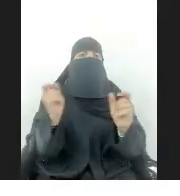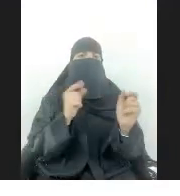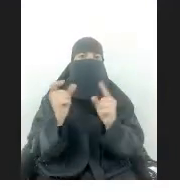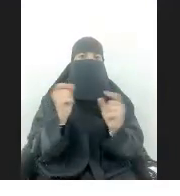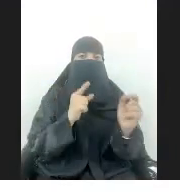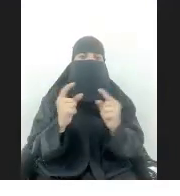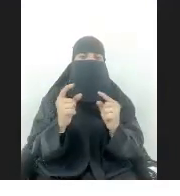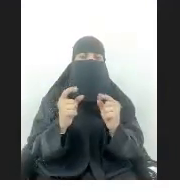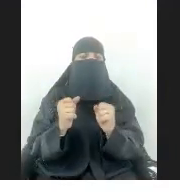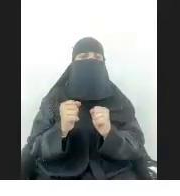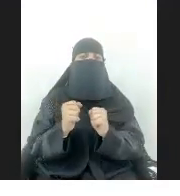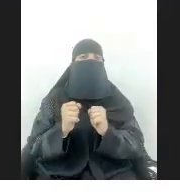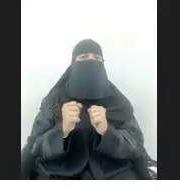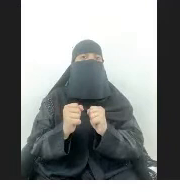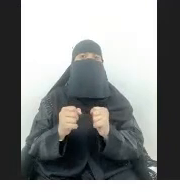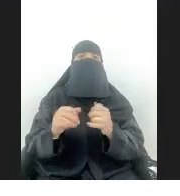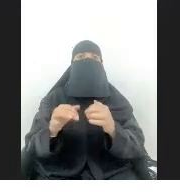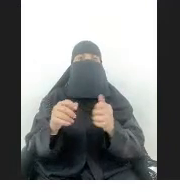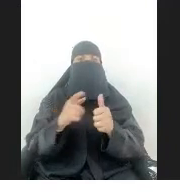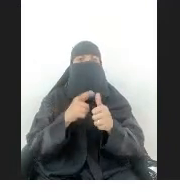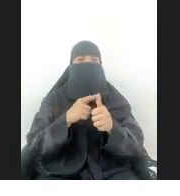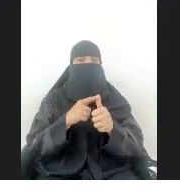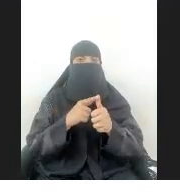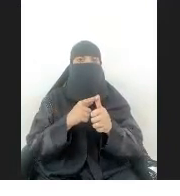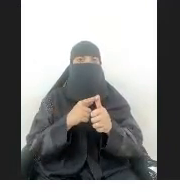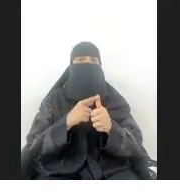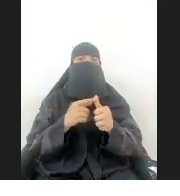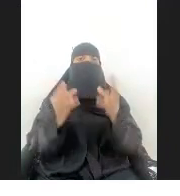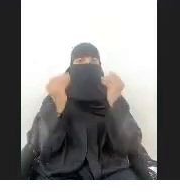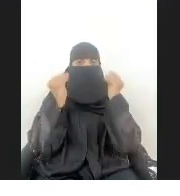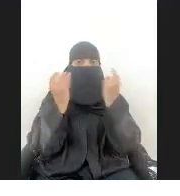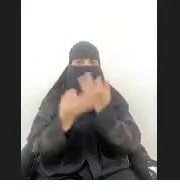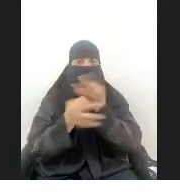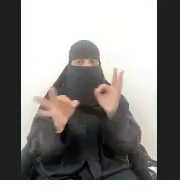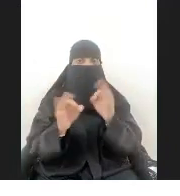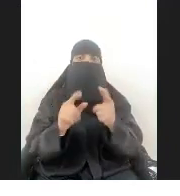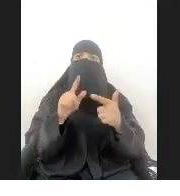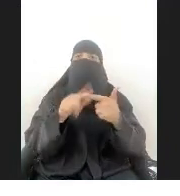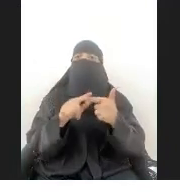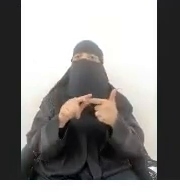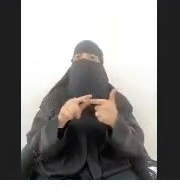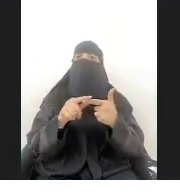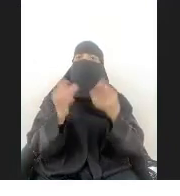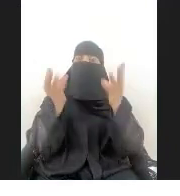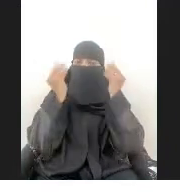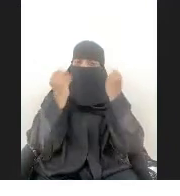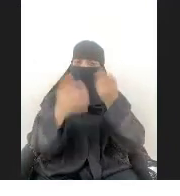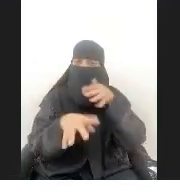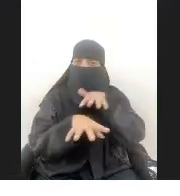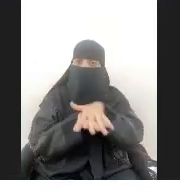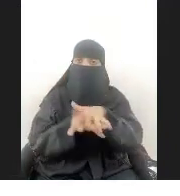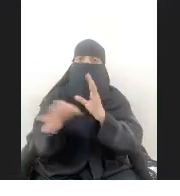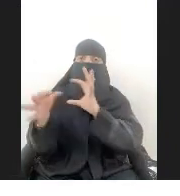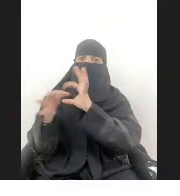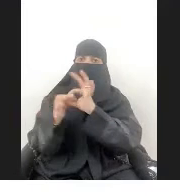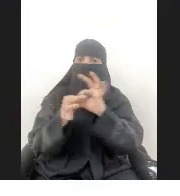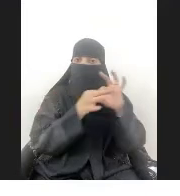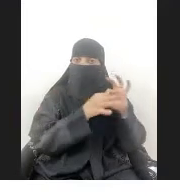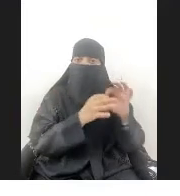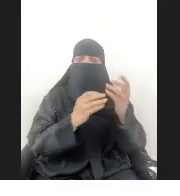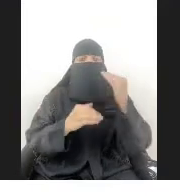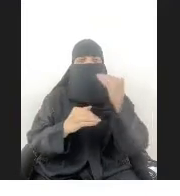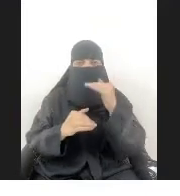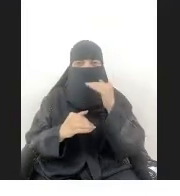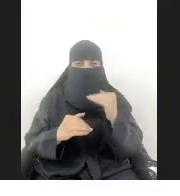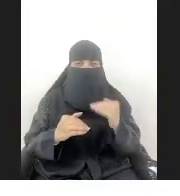بنمط التعليم الكامل أو الذي يعنينا اليوم اللي هو التعليم المدمج. في صورة ماذا؟ في صورة سلسلة من أجزاء